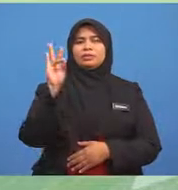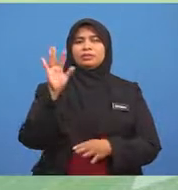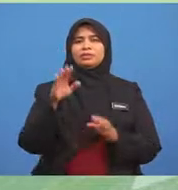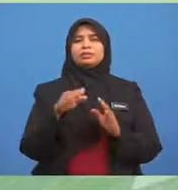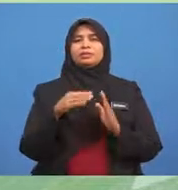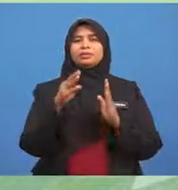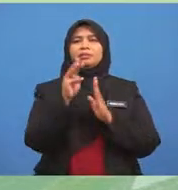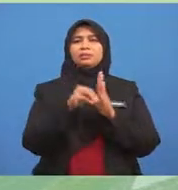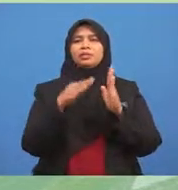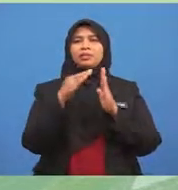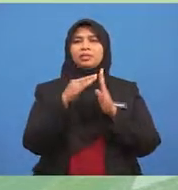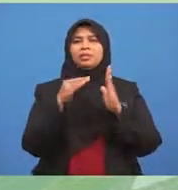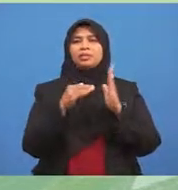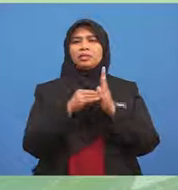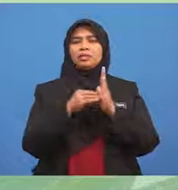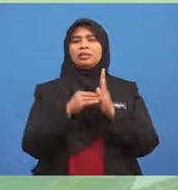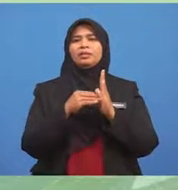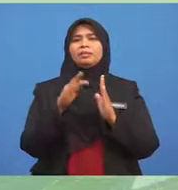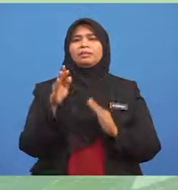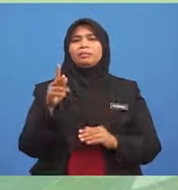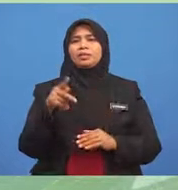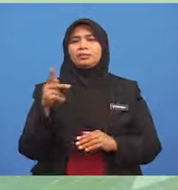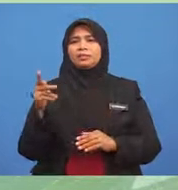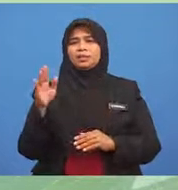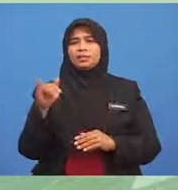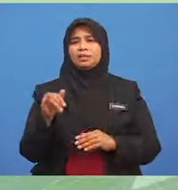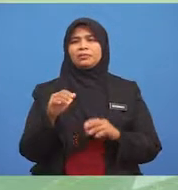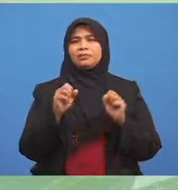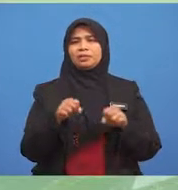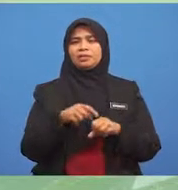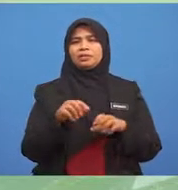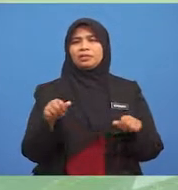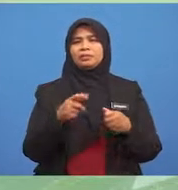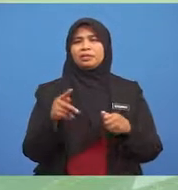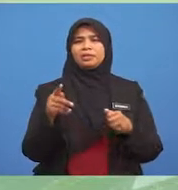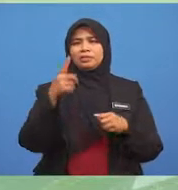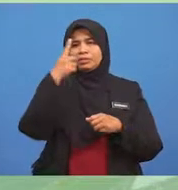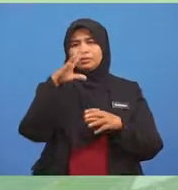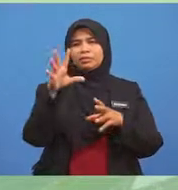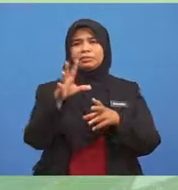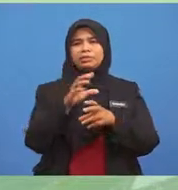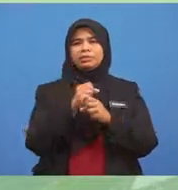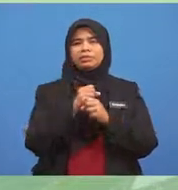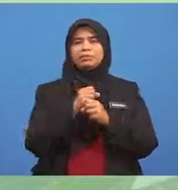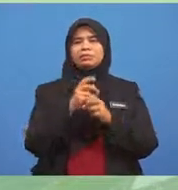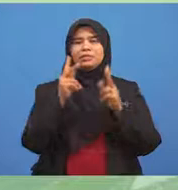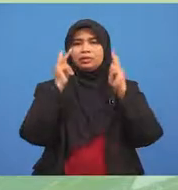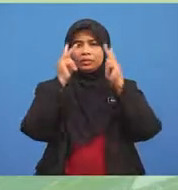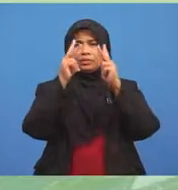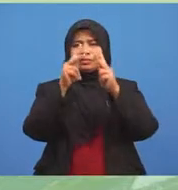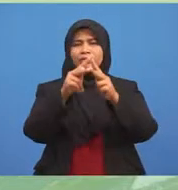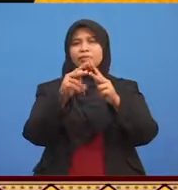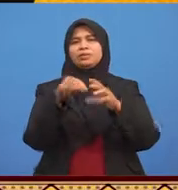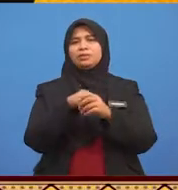yang terakhir, menyenaraikan perkara yang boleh diamalkan untuk mencapai khusyuk dalam